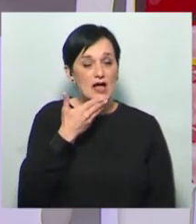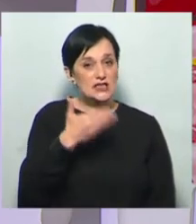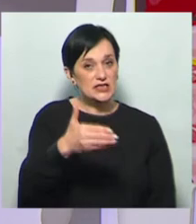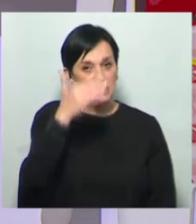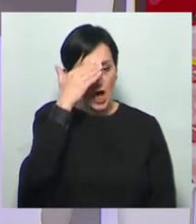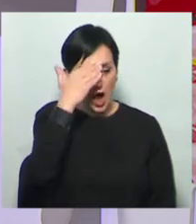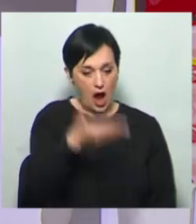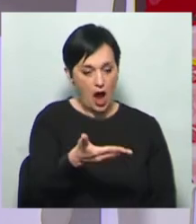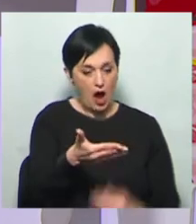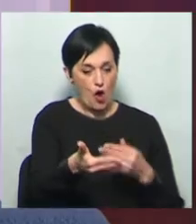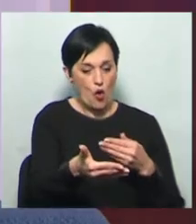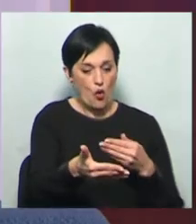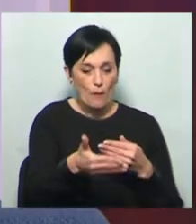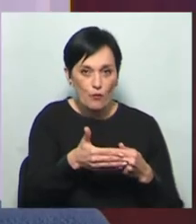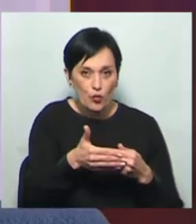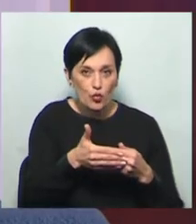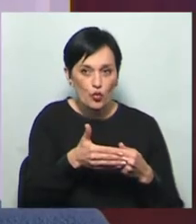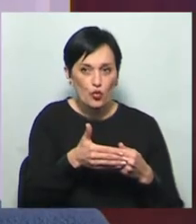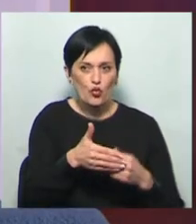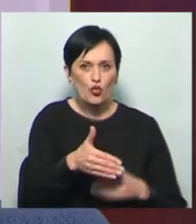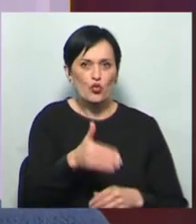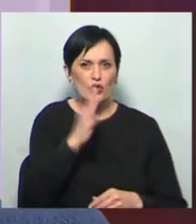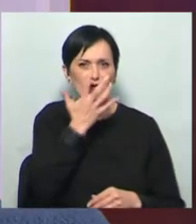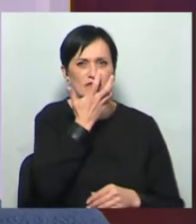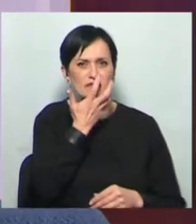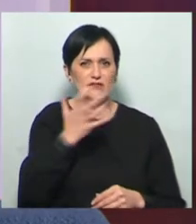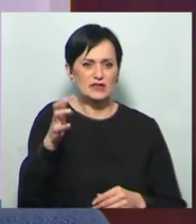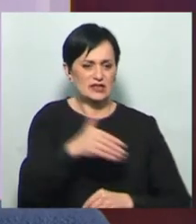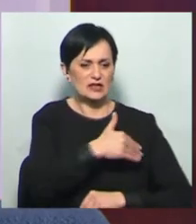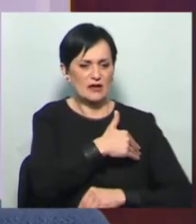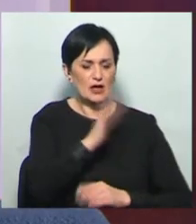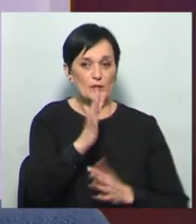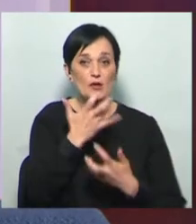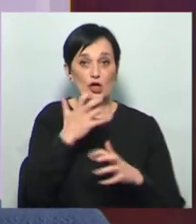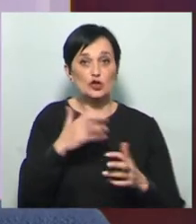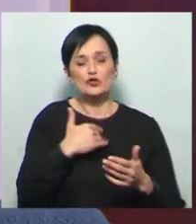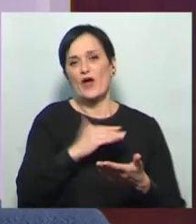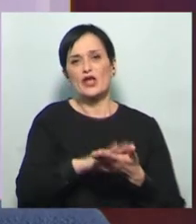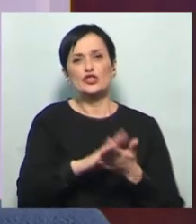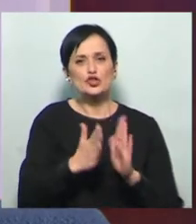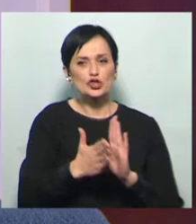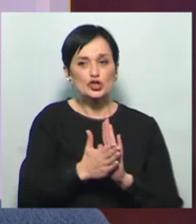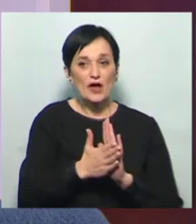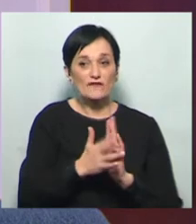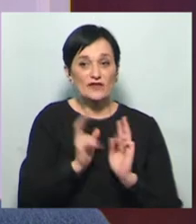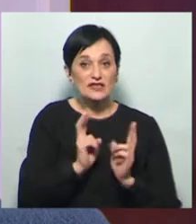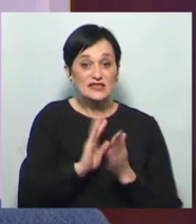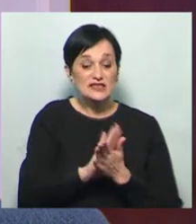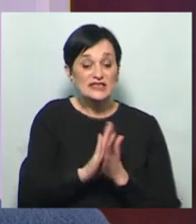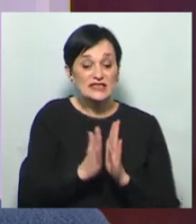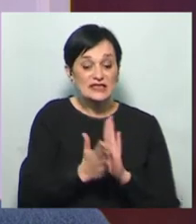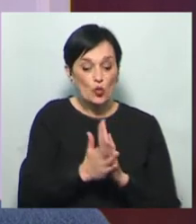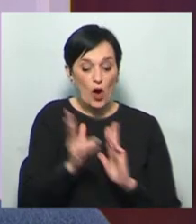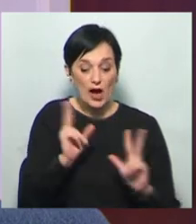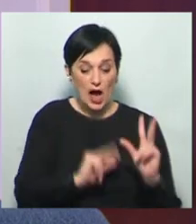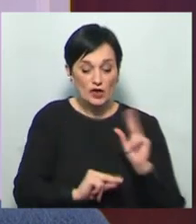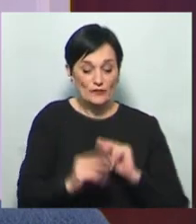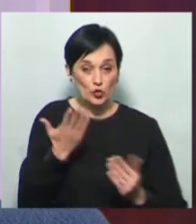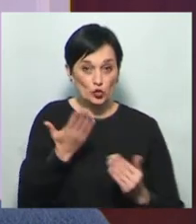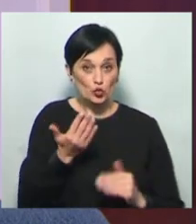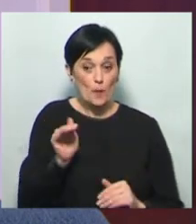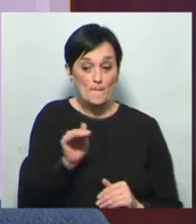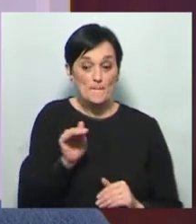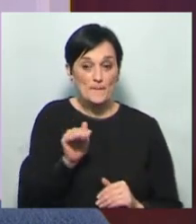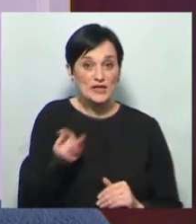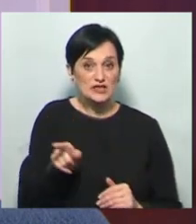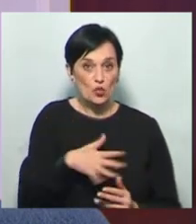ზაფხულის მოახლოებული დაბალი ტემპერატურა და ჩვენ შევთანხმდით, რომ გვჭირდება სიტუაციის გათვალისწინება, მაგალითად თუ თქვენ